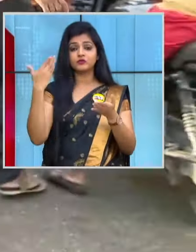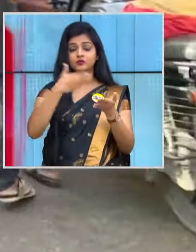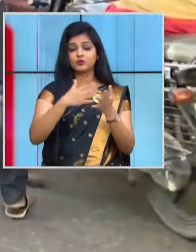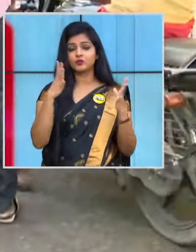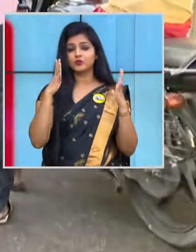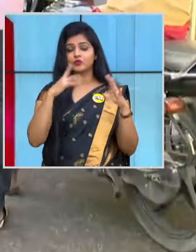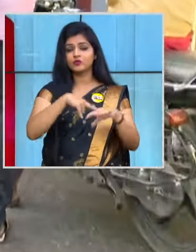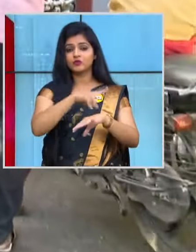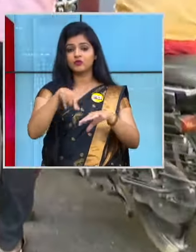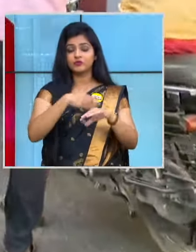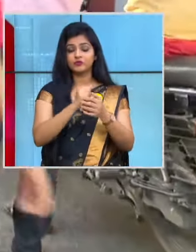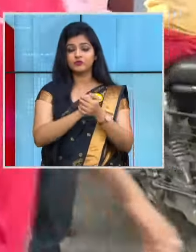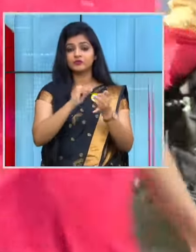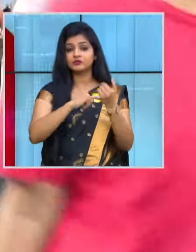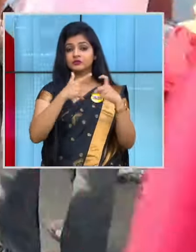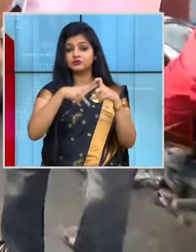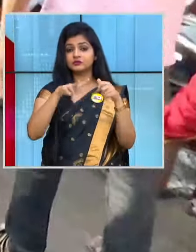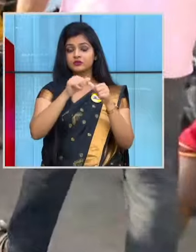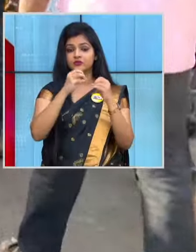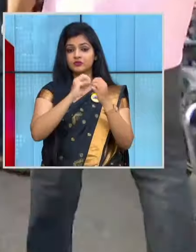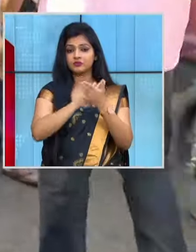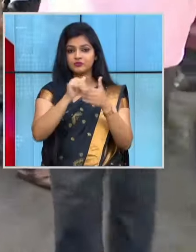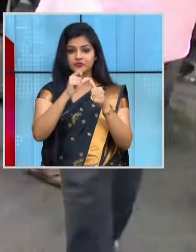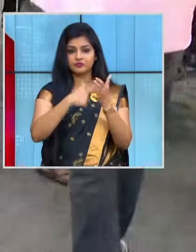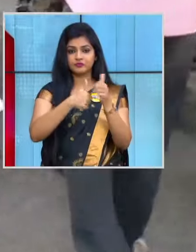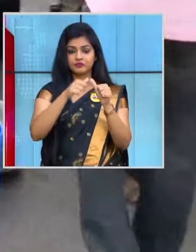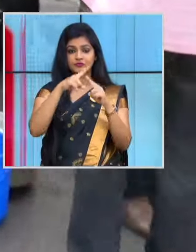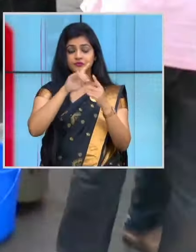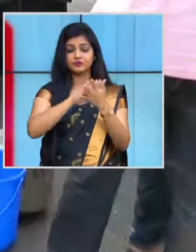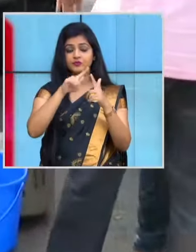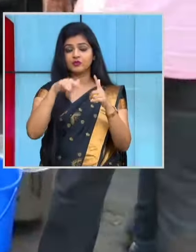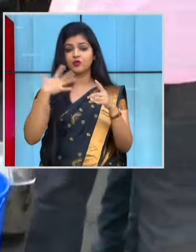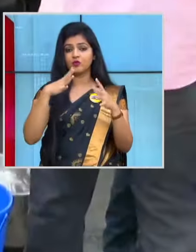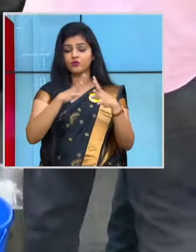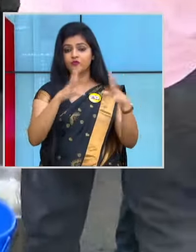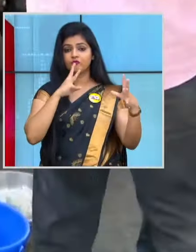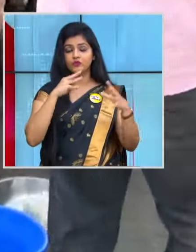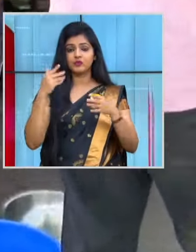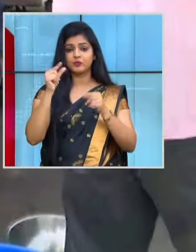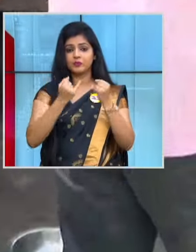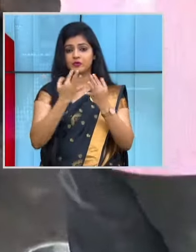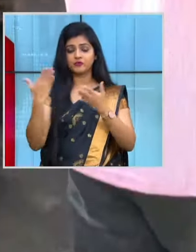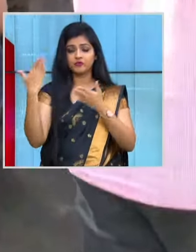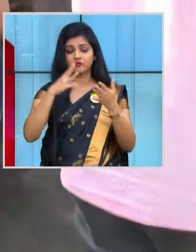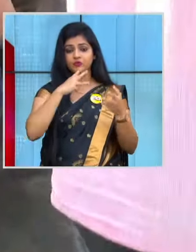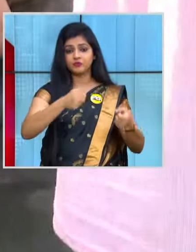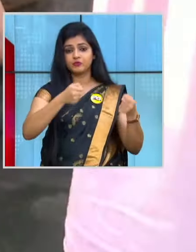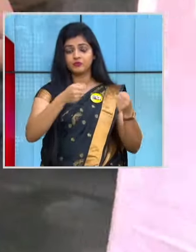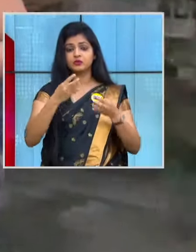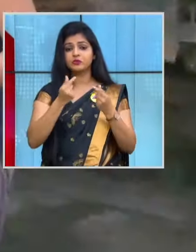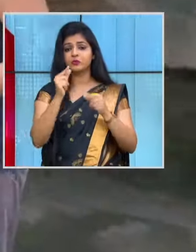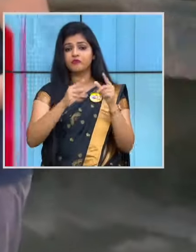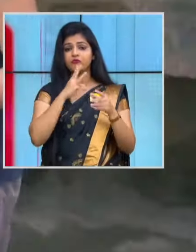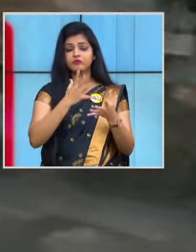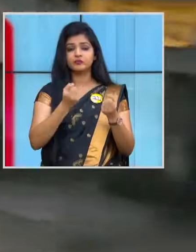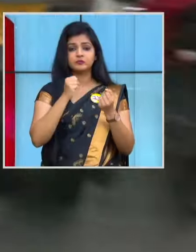നിൽക്കുകയായിരുന്നു. ഇപ്പോൾ സേവാഭാരതിയുടെ ഒരു ടാങ്കർ ലോറിയാണ് ഇപ്പോൾ ഇവിടെ എത്തിയിട്ടുള്ളത്. കുറേ ആളുകൾ ഇവിടെ വന്ന് വെള്ളം ശേഖരിച്ച് കൊണ്ടുപോയിരുന്നു. ചില ആളുകൾക്കൊക്കെ കിട്ടാതെയും പോയിട്ടുണ്ട്.